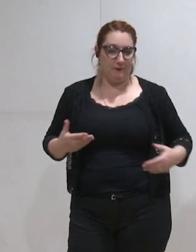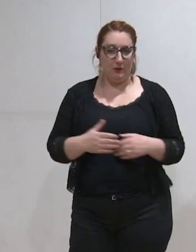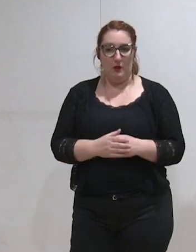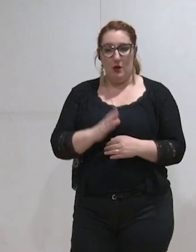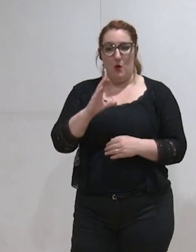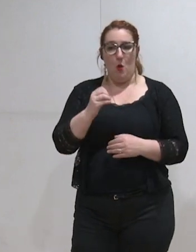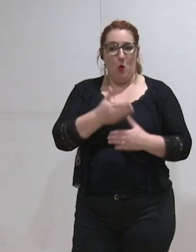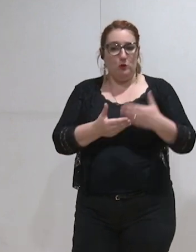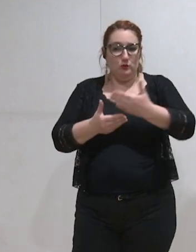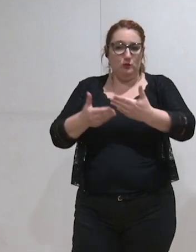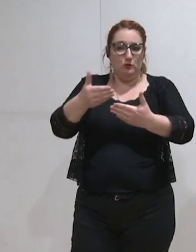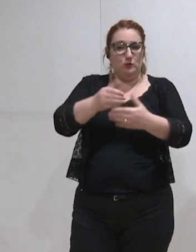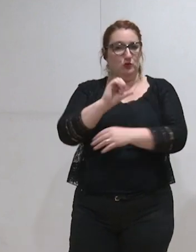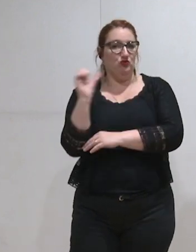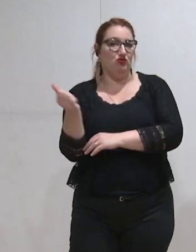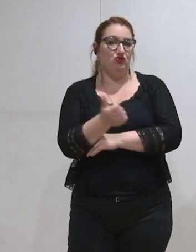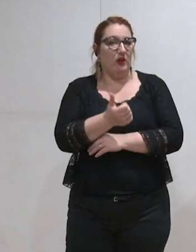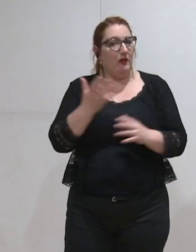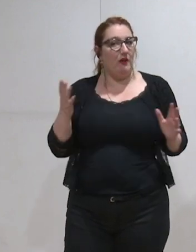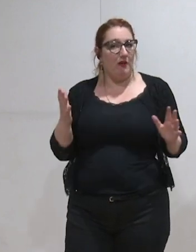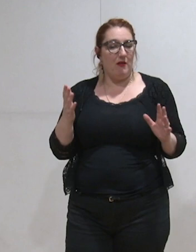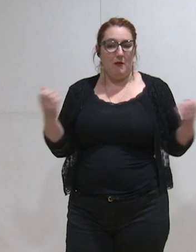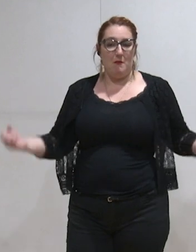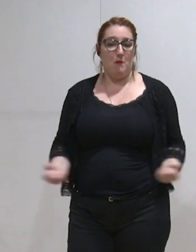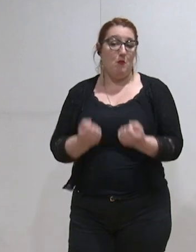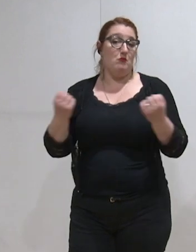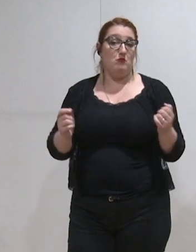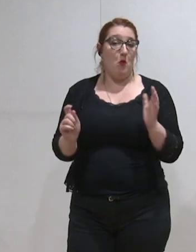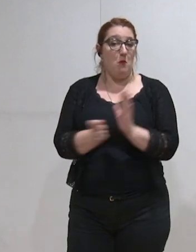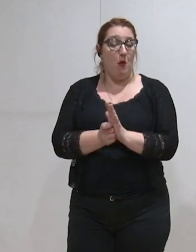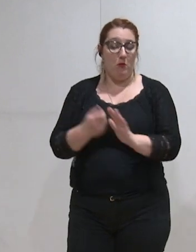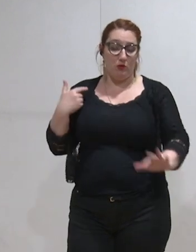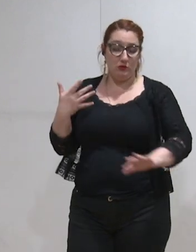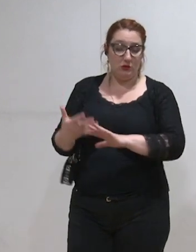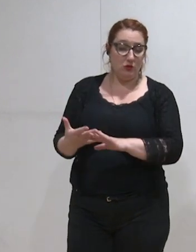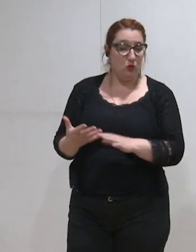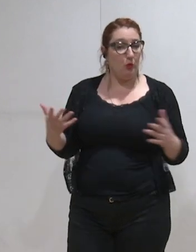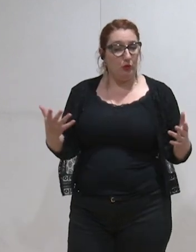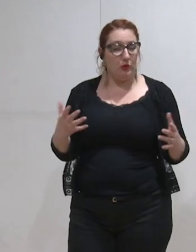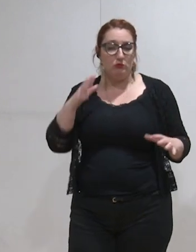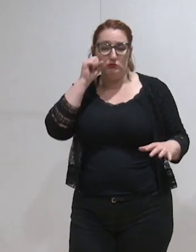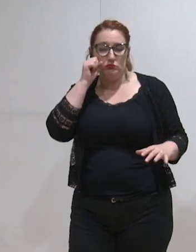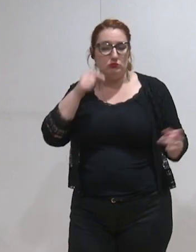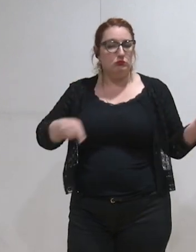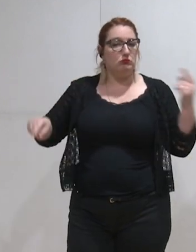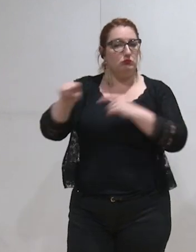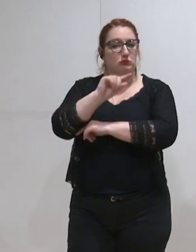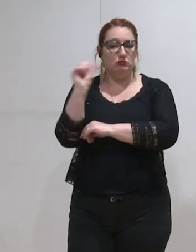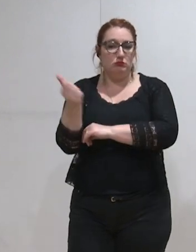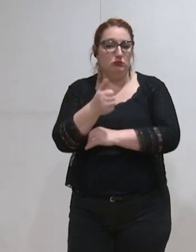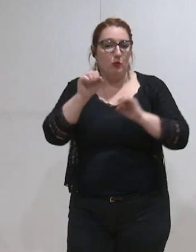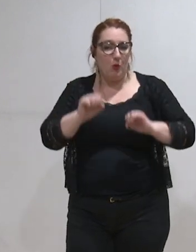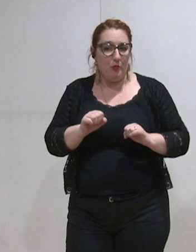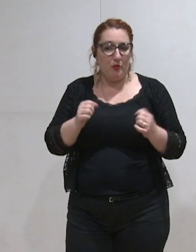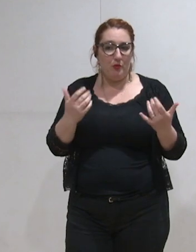que chacun l'a entendu à la fois pendant la campagne et depuis elle peut avoir on peut avoir des espaces de travail